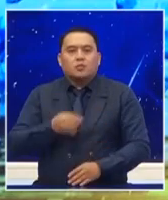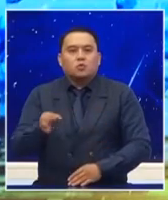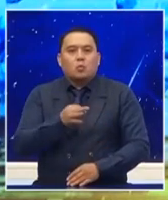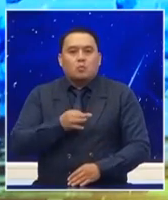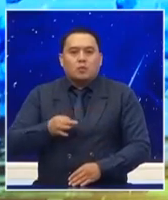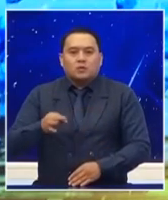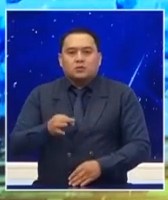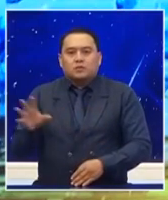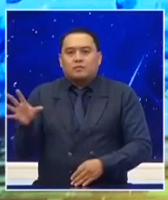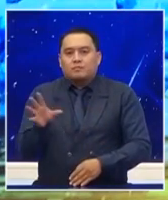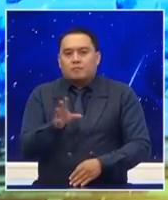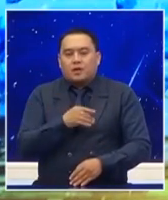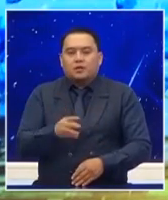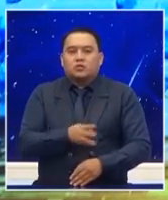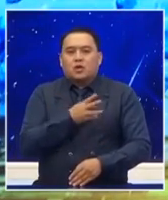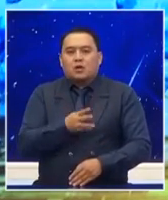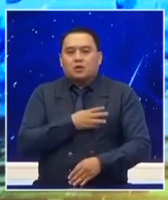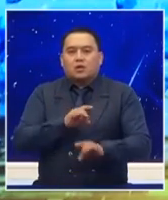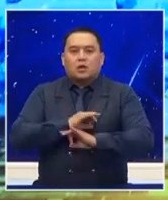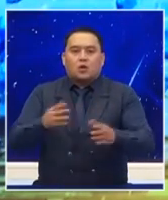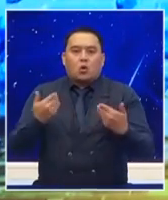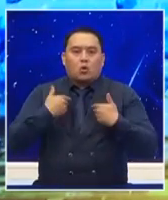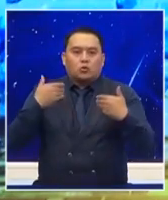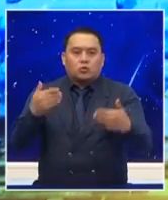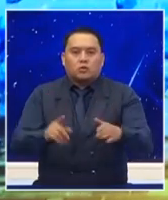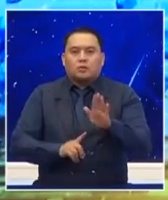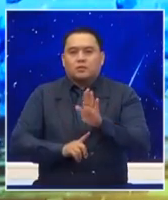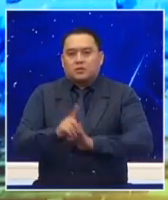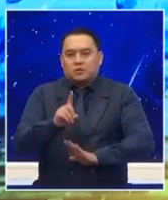жер-жердегі жетісулықтар ақжарма тілектерін айтып, құттықтау жолдап жатыр.